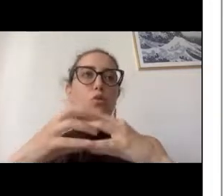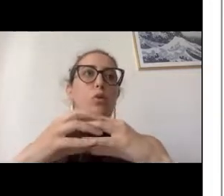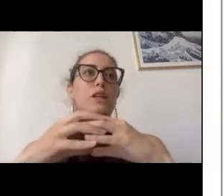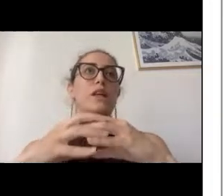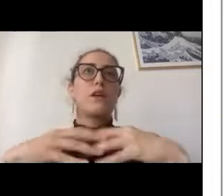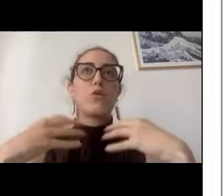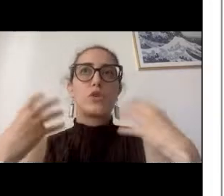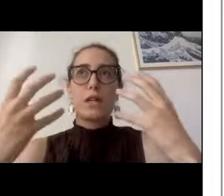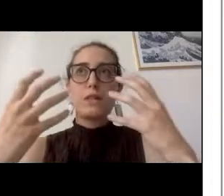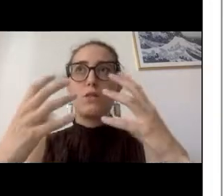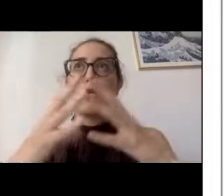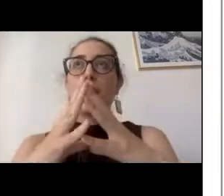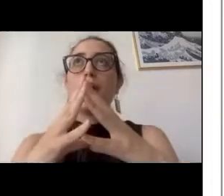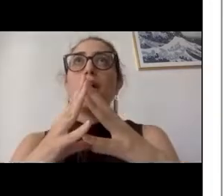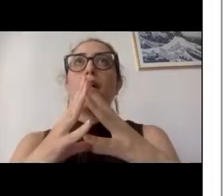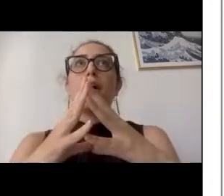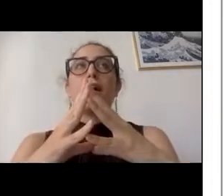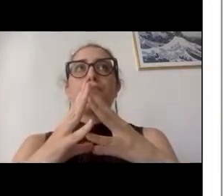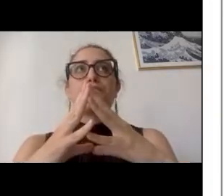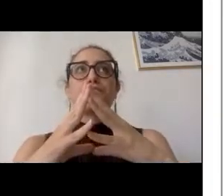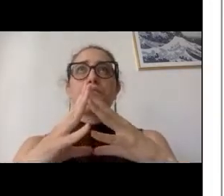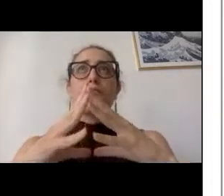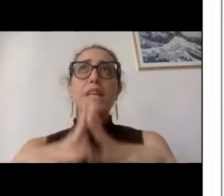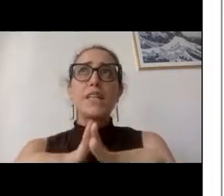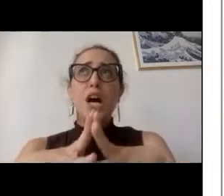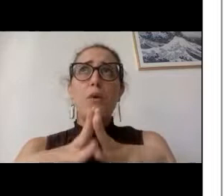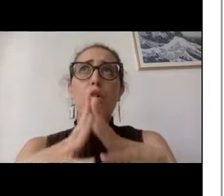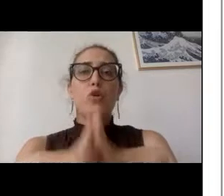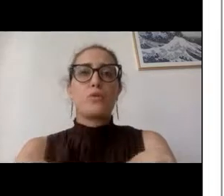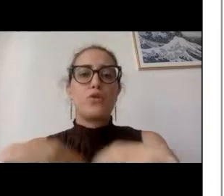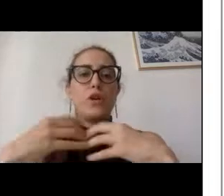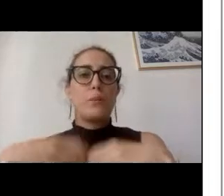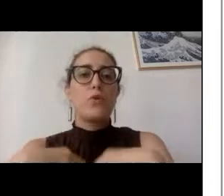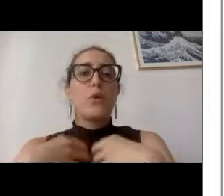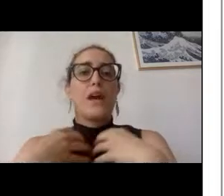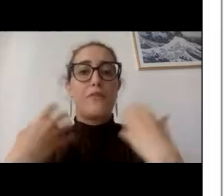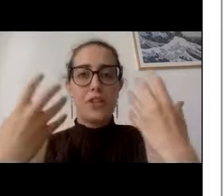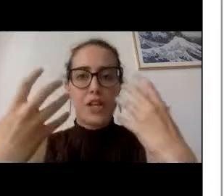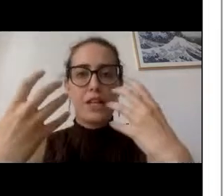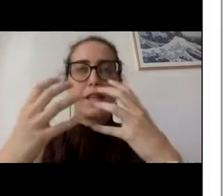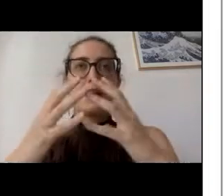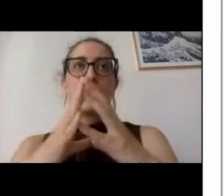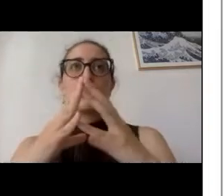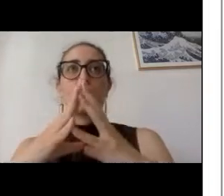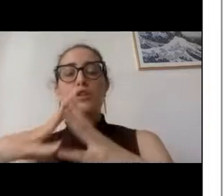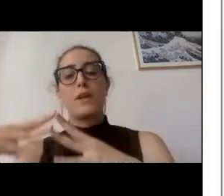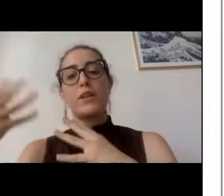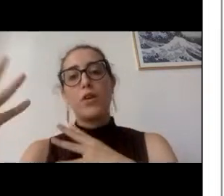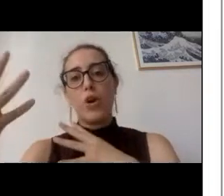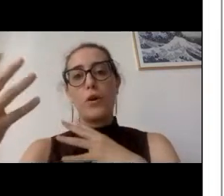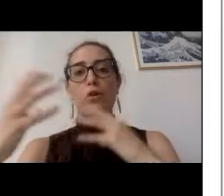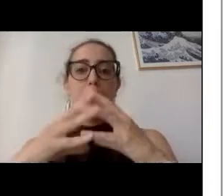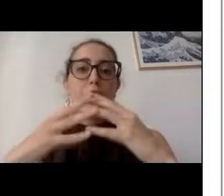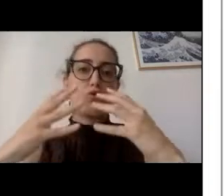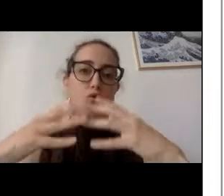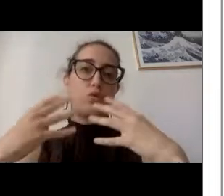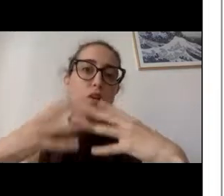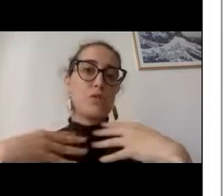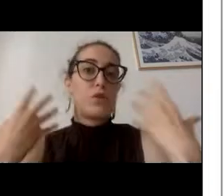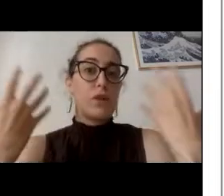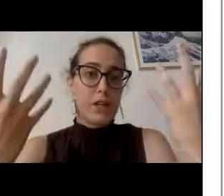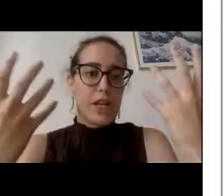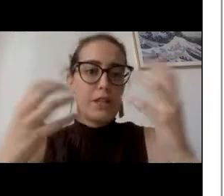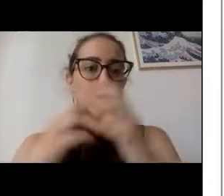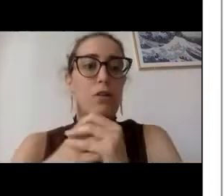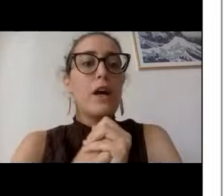devono comunque tenere in considerazione diciamo l'opzione più efficiente sia sotto un aspetto economico che anche sotto